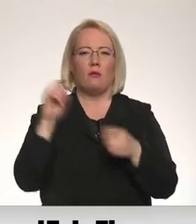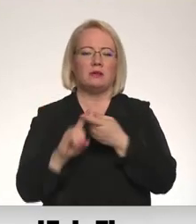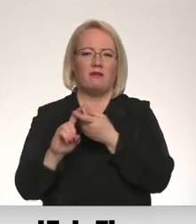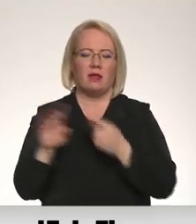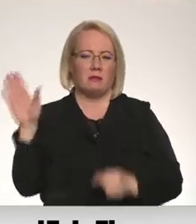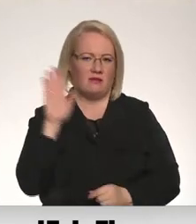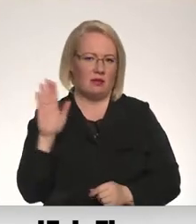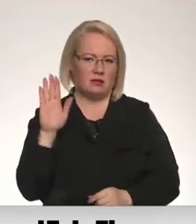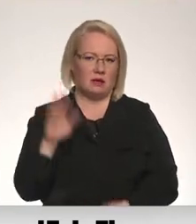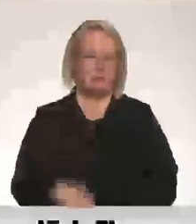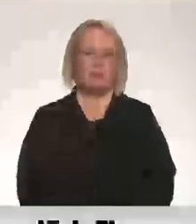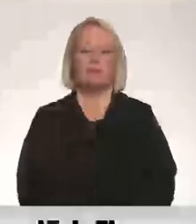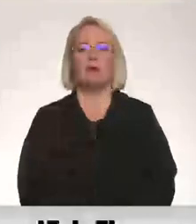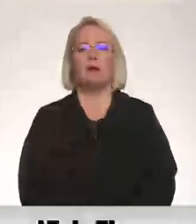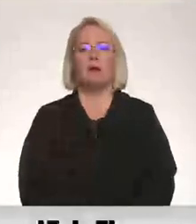valstīm.